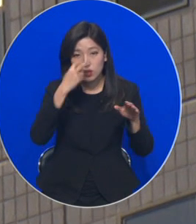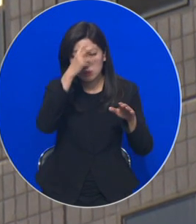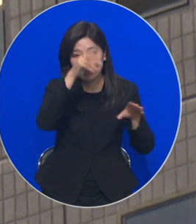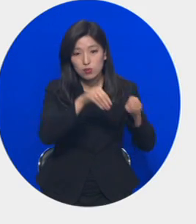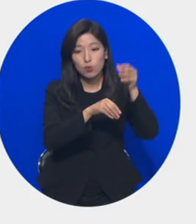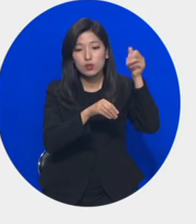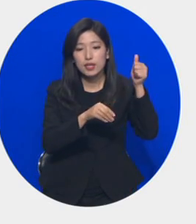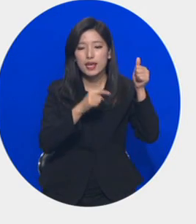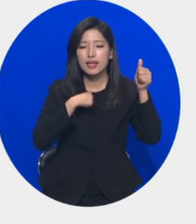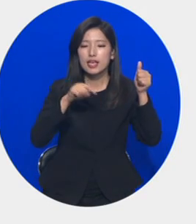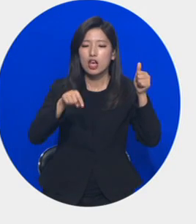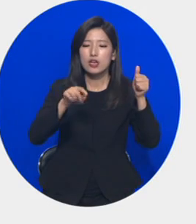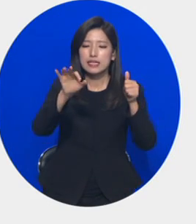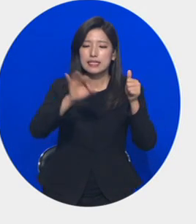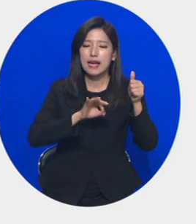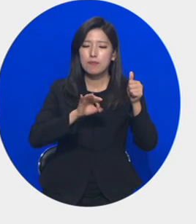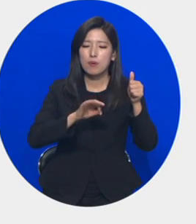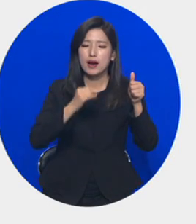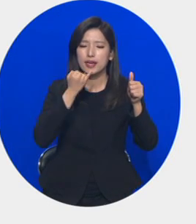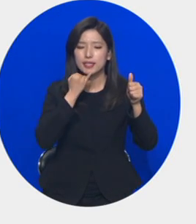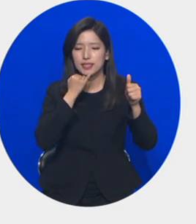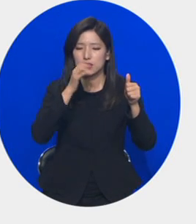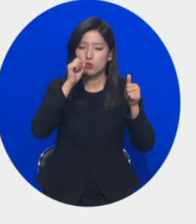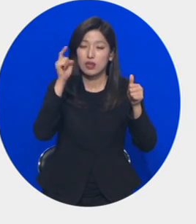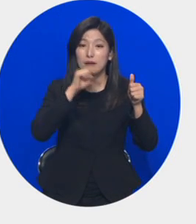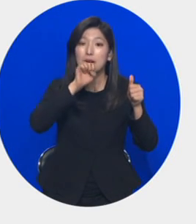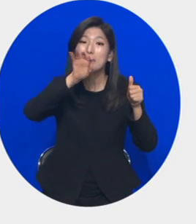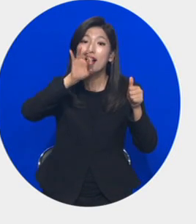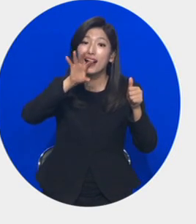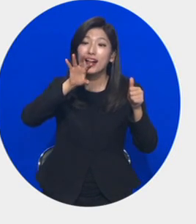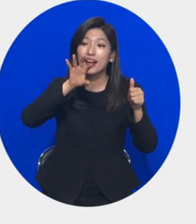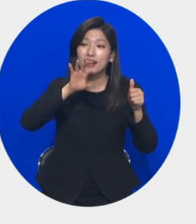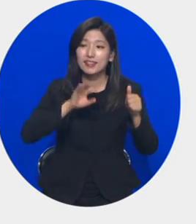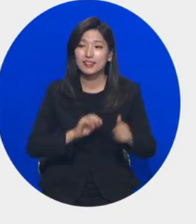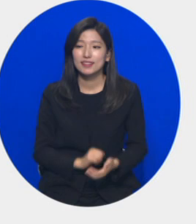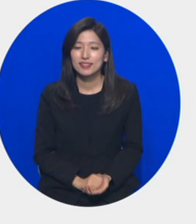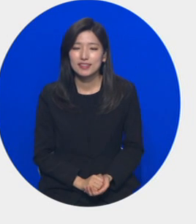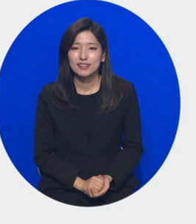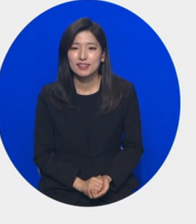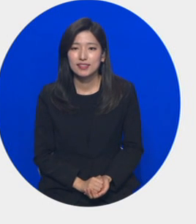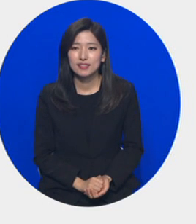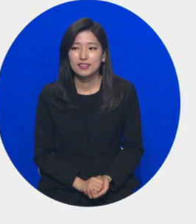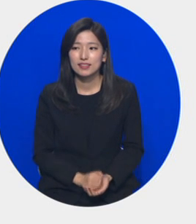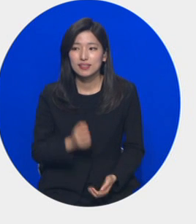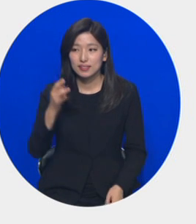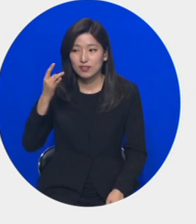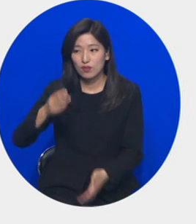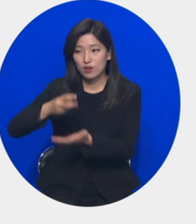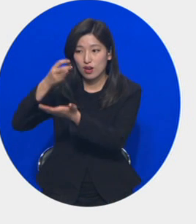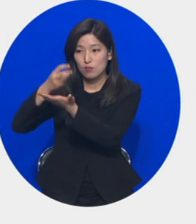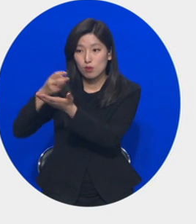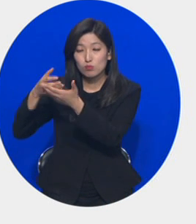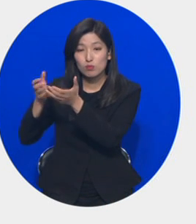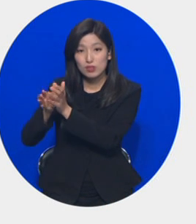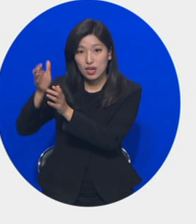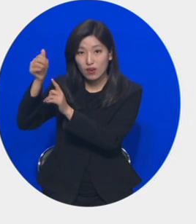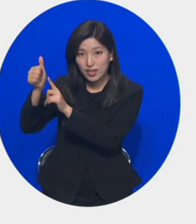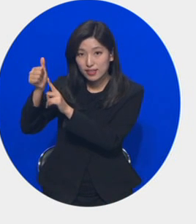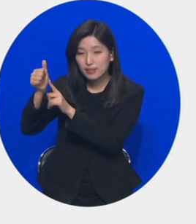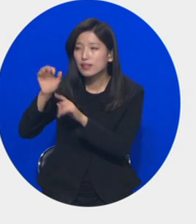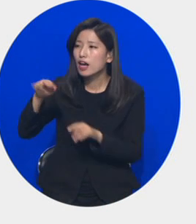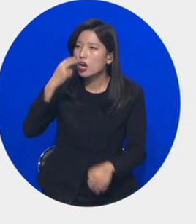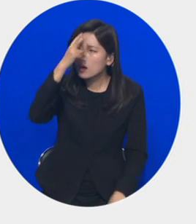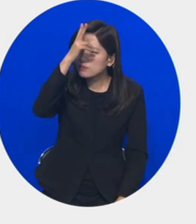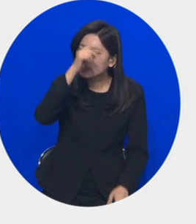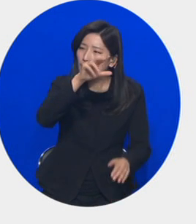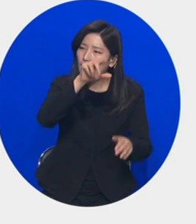했습니다. 법무장관이 검사 보직을 대통령에게 제청할 때 검찰총장의 의견을 듣도록 한 검찰청법을 개정해